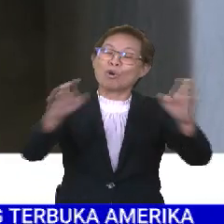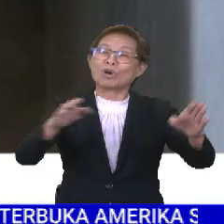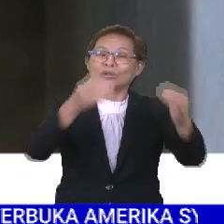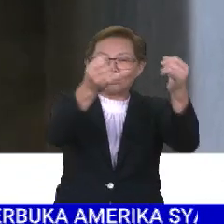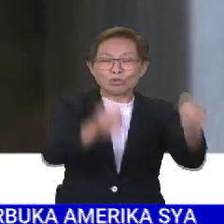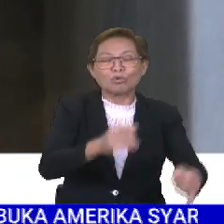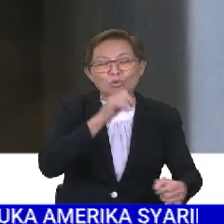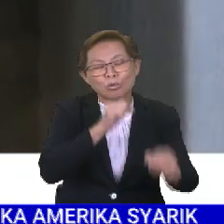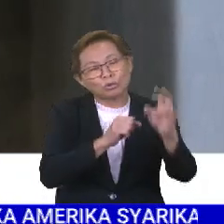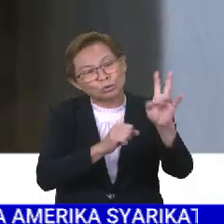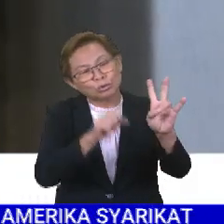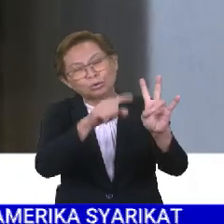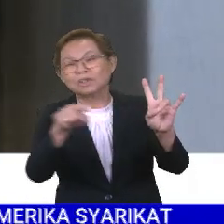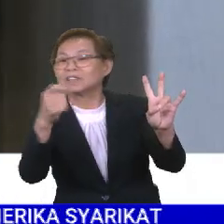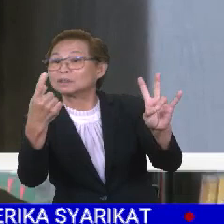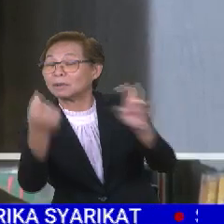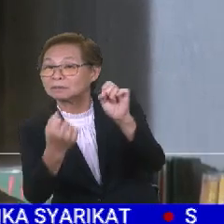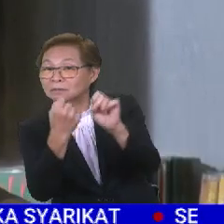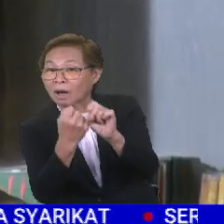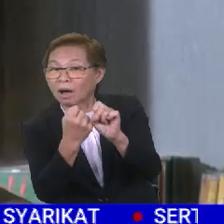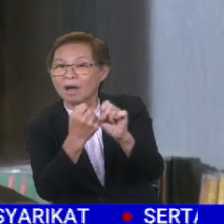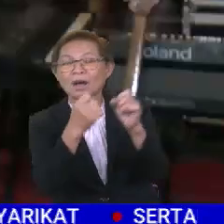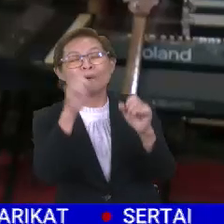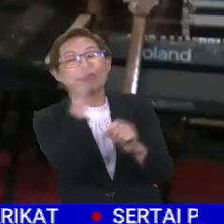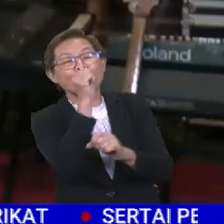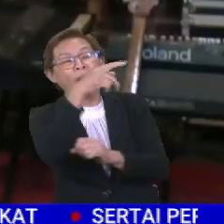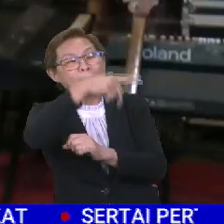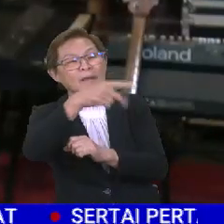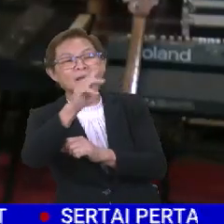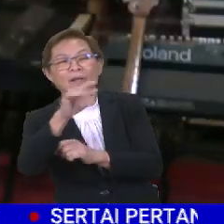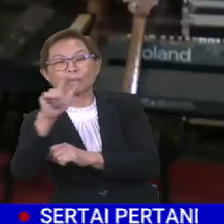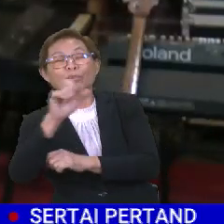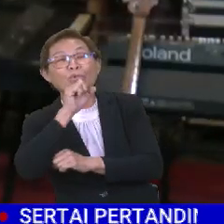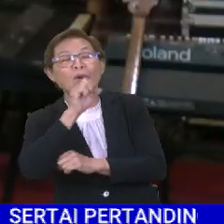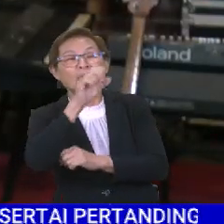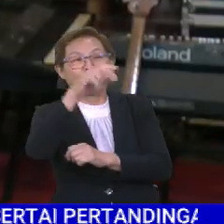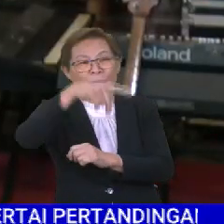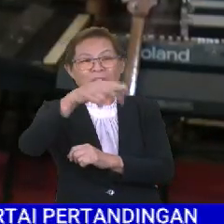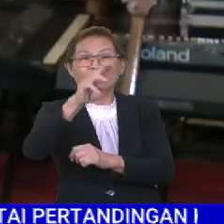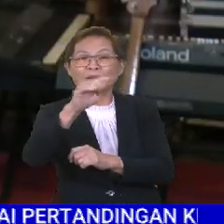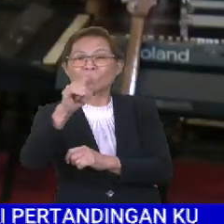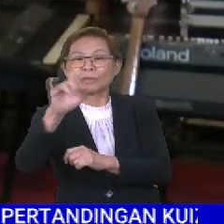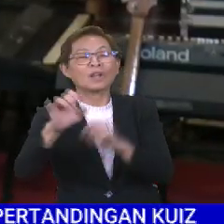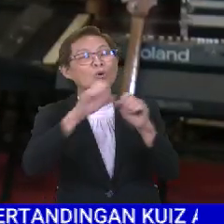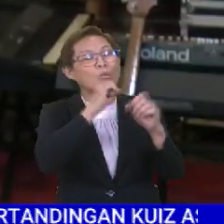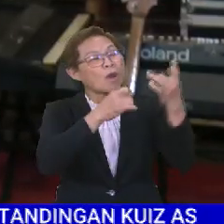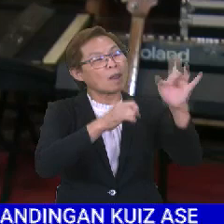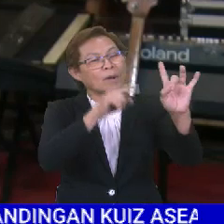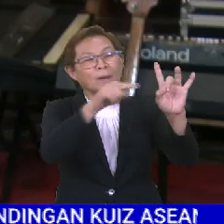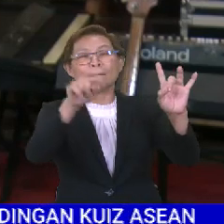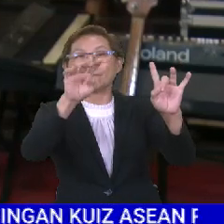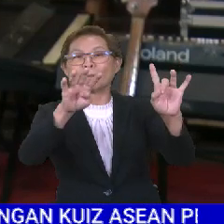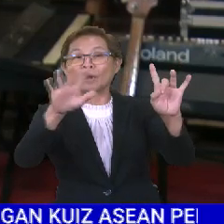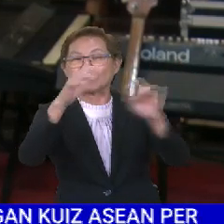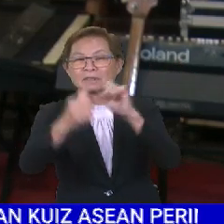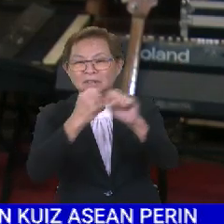berusia 7 hingga 11 tahun, manakala bintang P. Ramlee berusia 18 hingga 45 tahun dan perlu